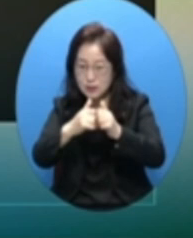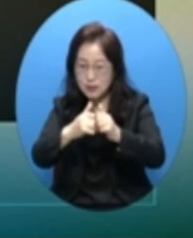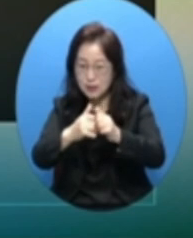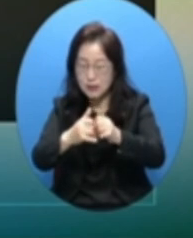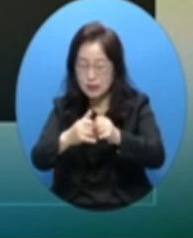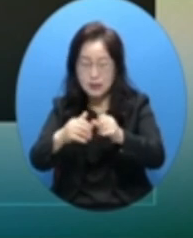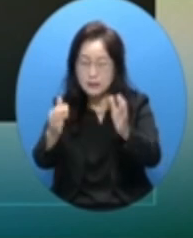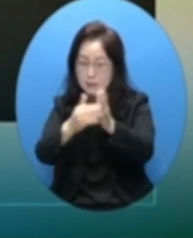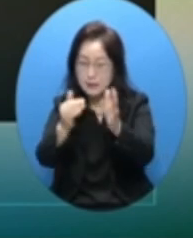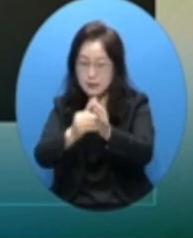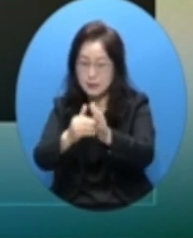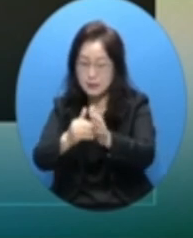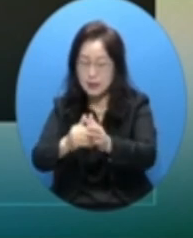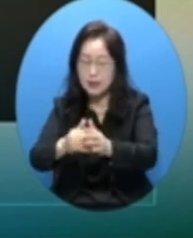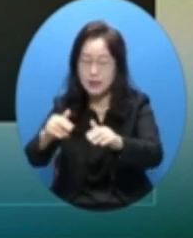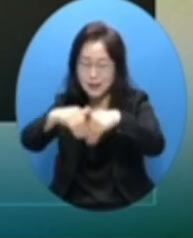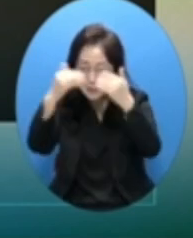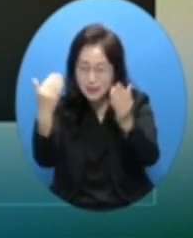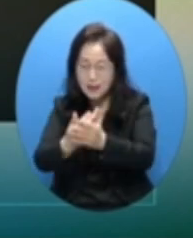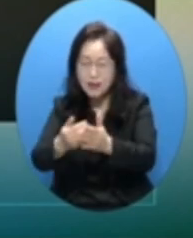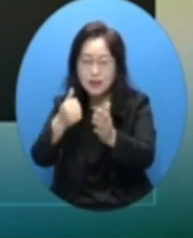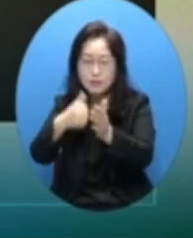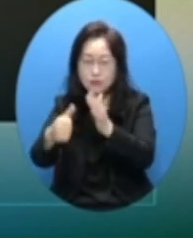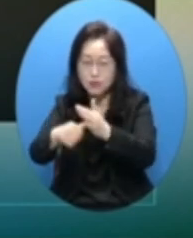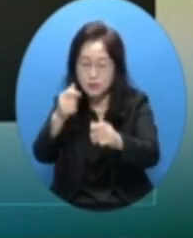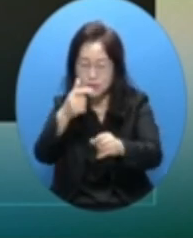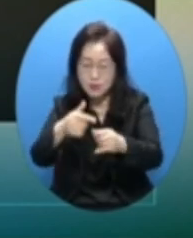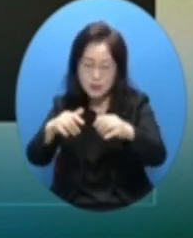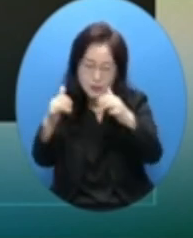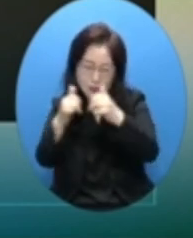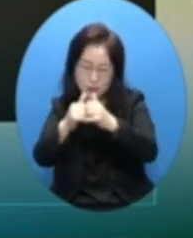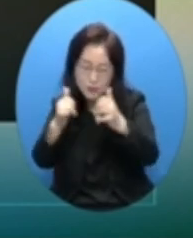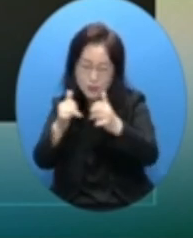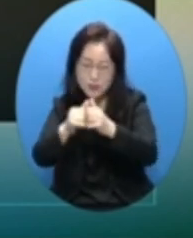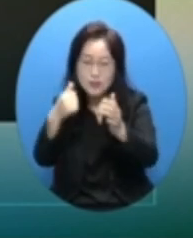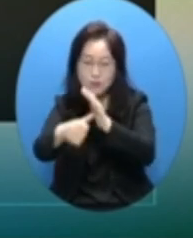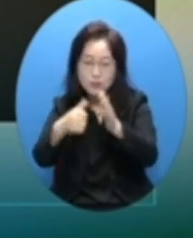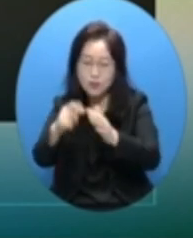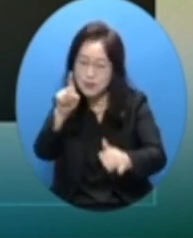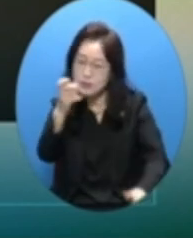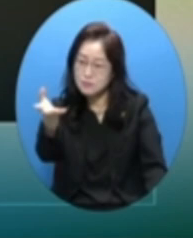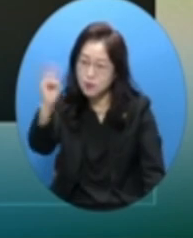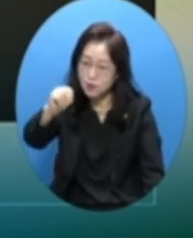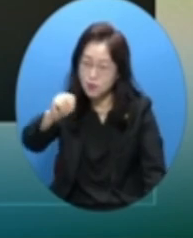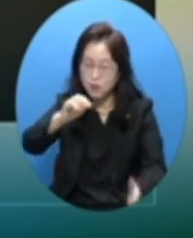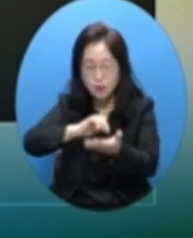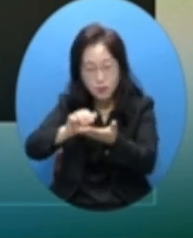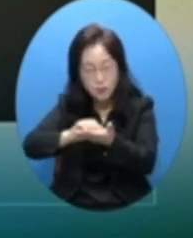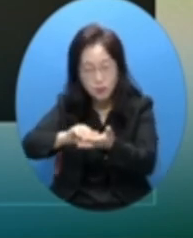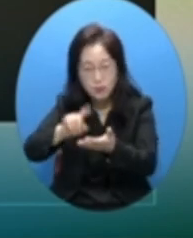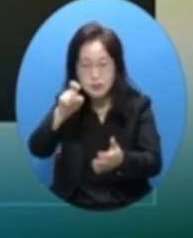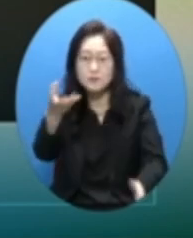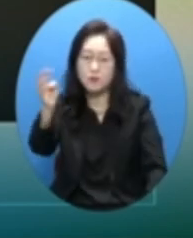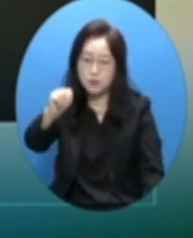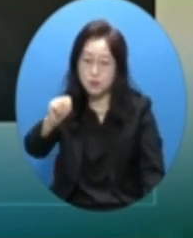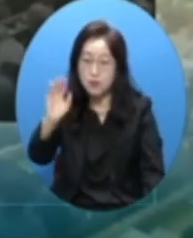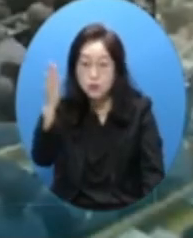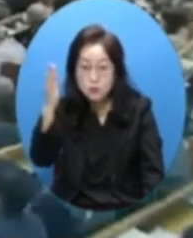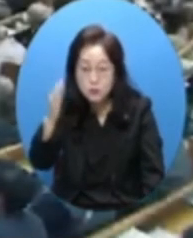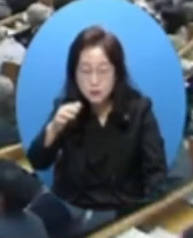신생무기를 다 그들에게 물려주었습니다 그것이 10억 달러 정도 되는데 요즘 가치로 환산하면